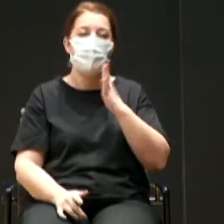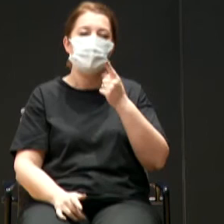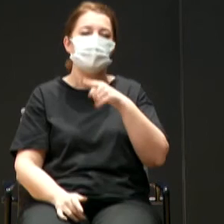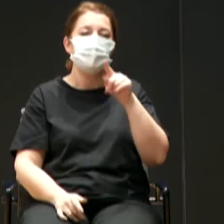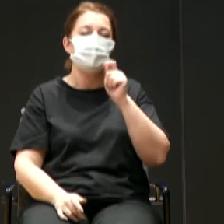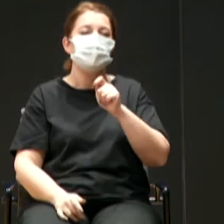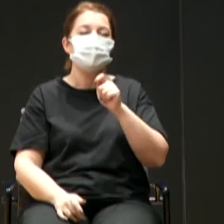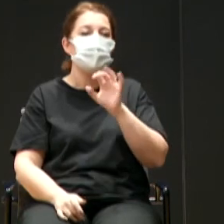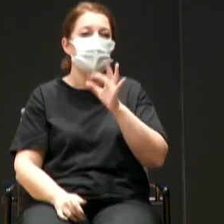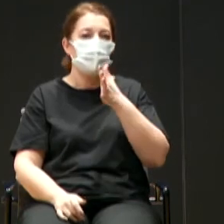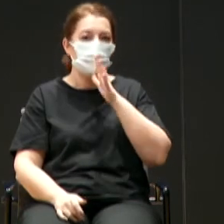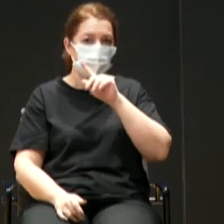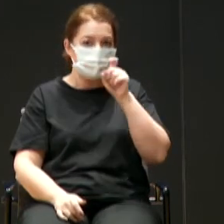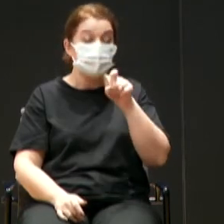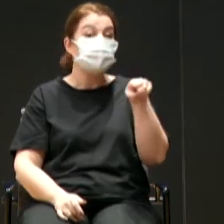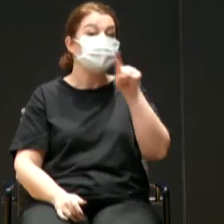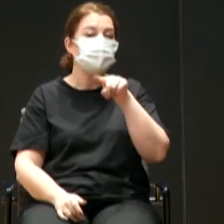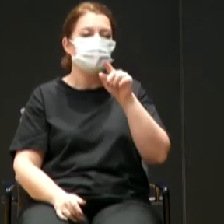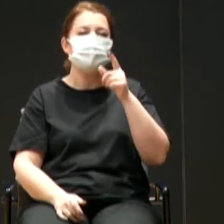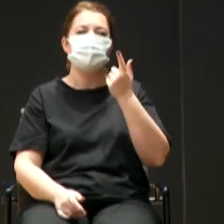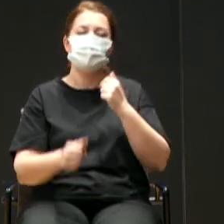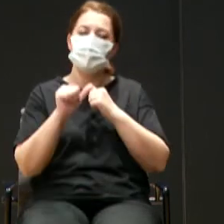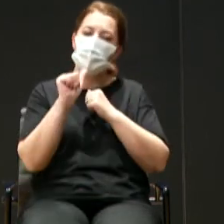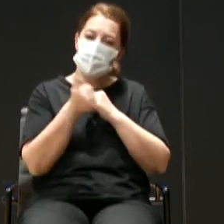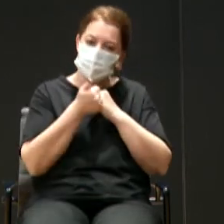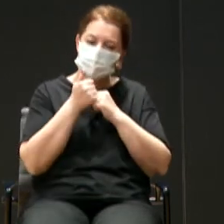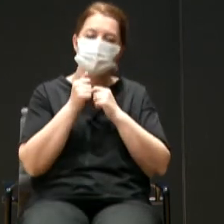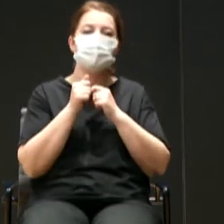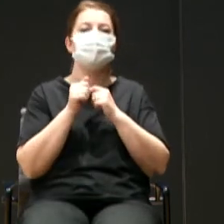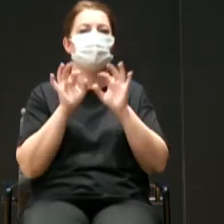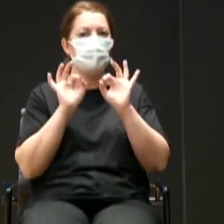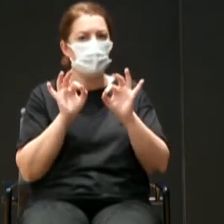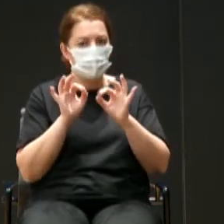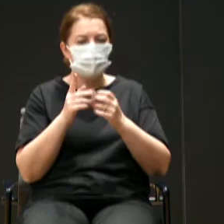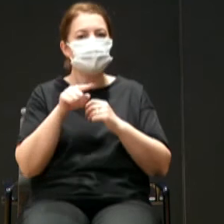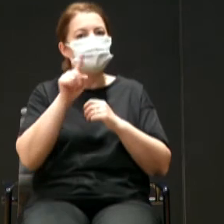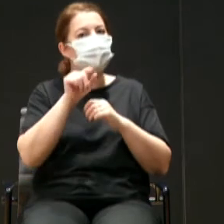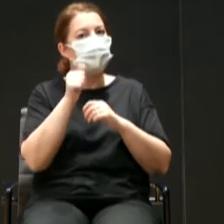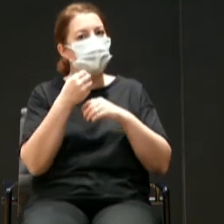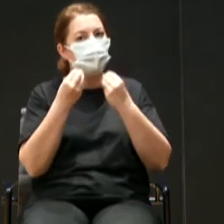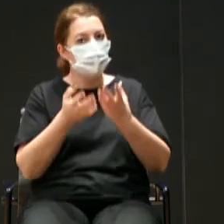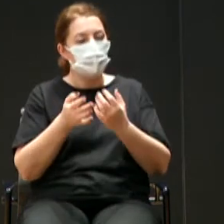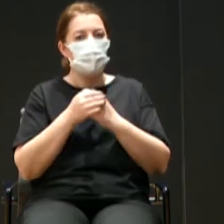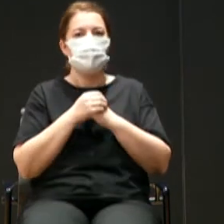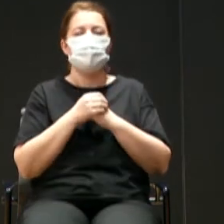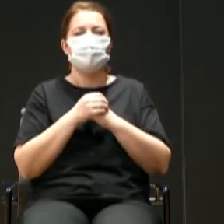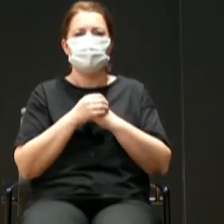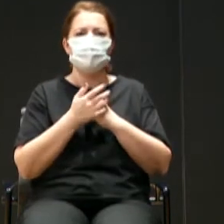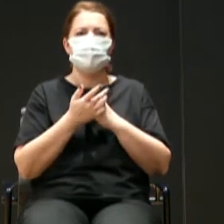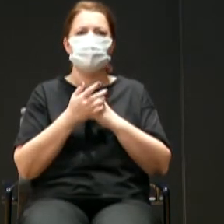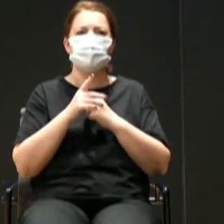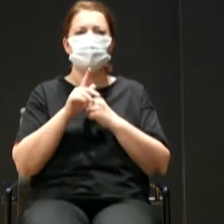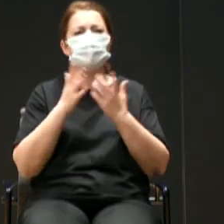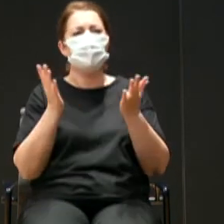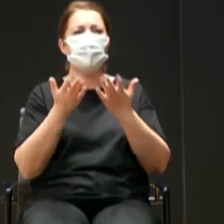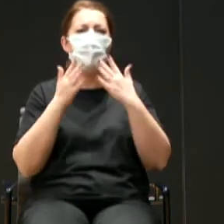neyi biliyor musun? Siz önemsiyorum, size değer veriyorum. Lay lay lom loy loy